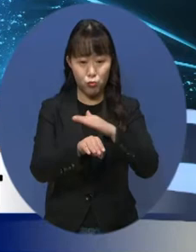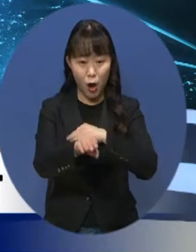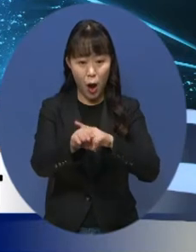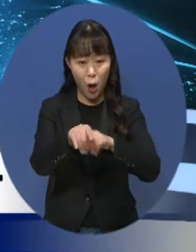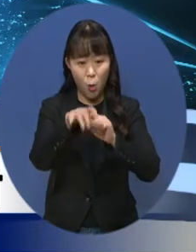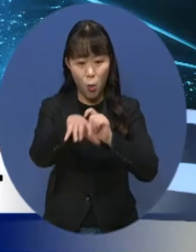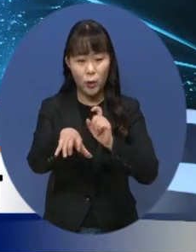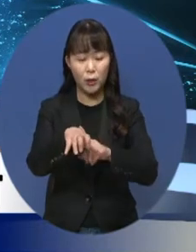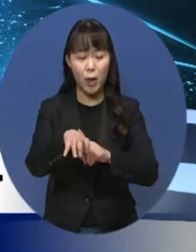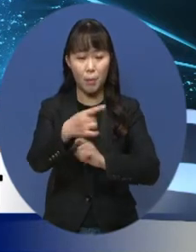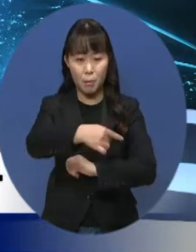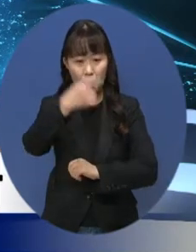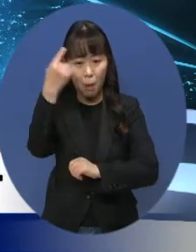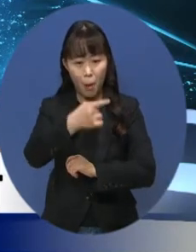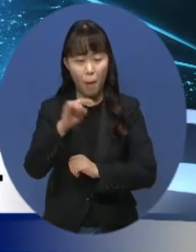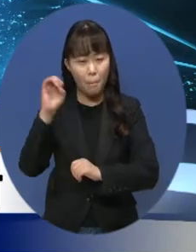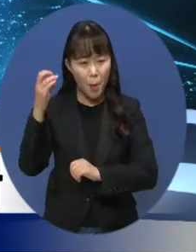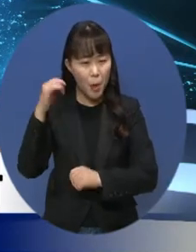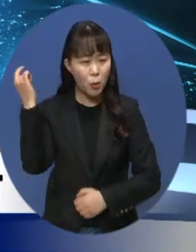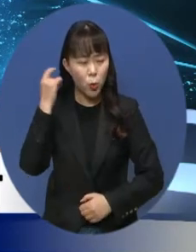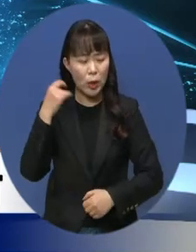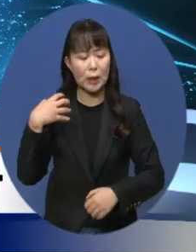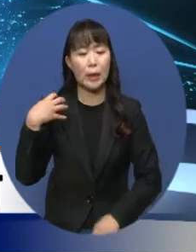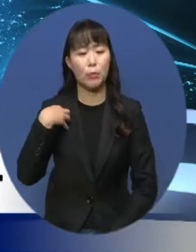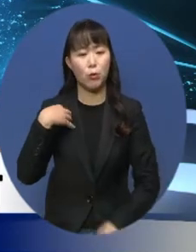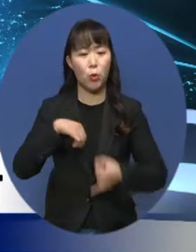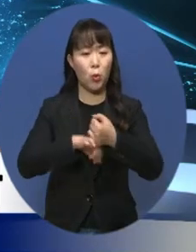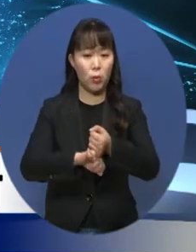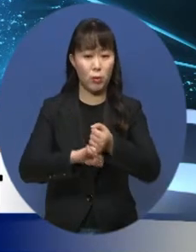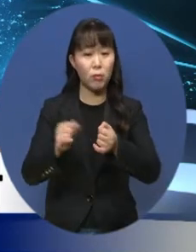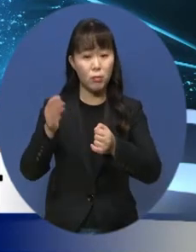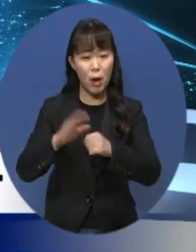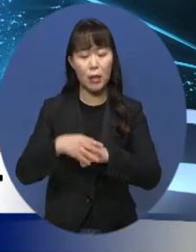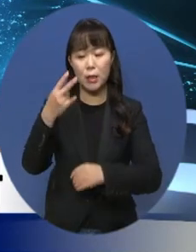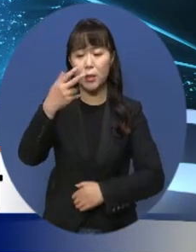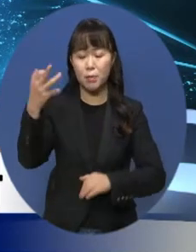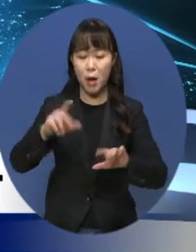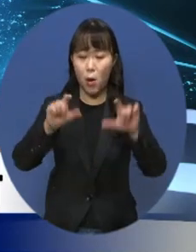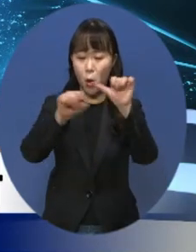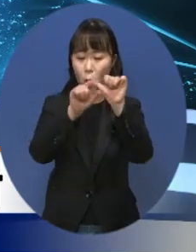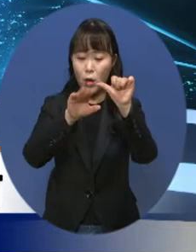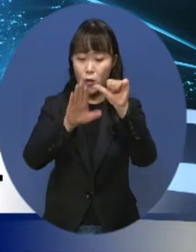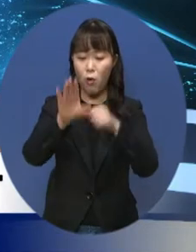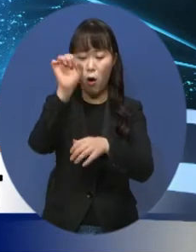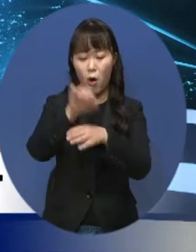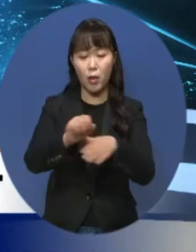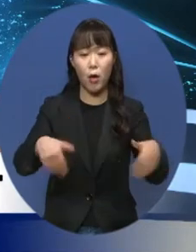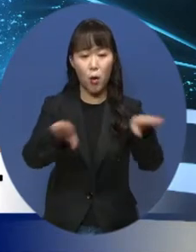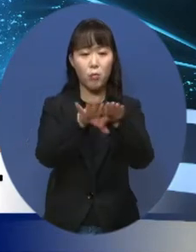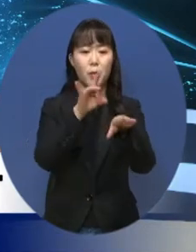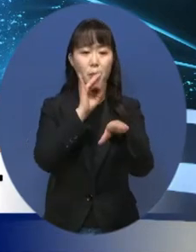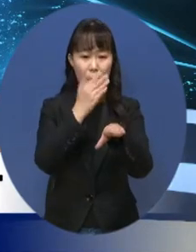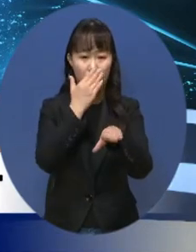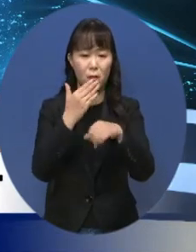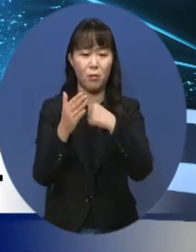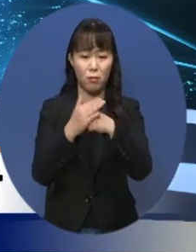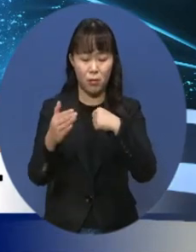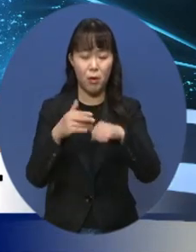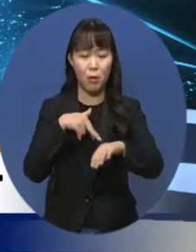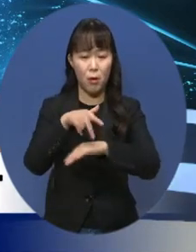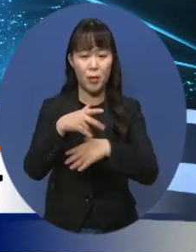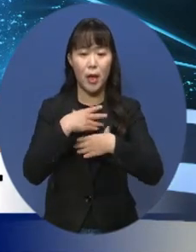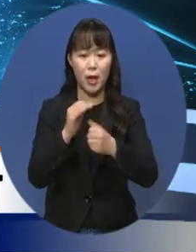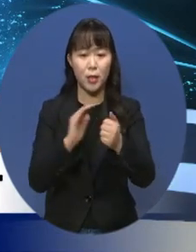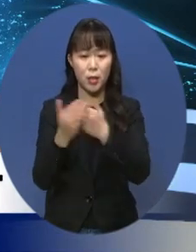안전시설 의무 설치 를 명시하고 있지만 2018년 5월 이후 허가 건물에만 적용돼 보행자 안전